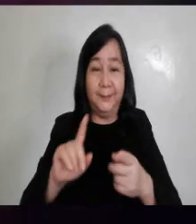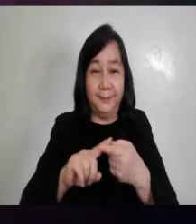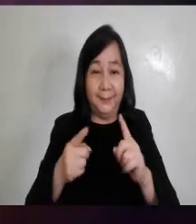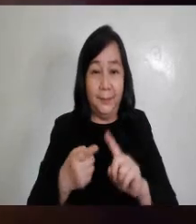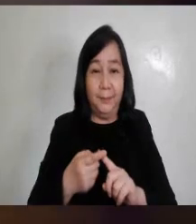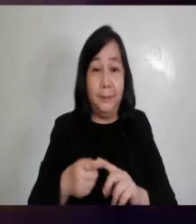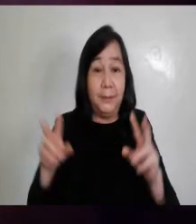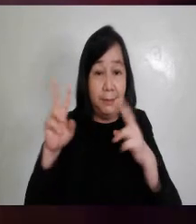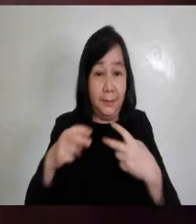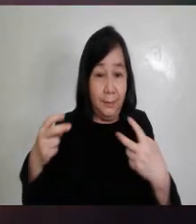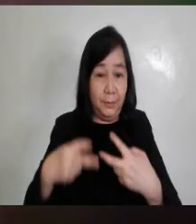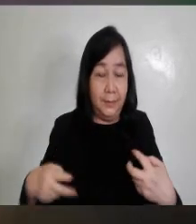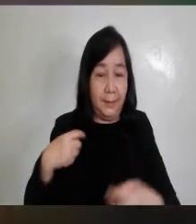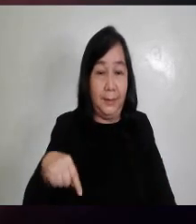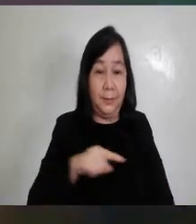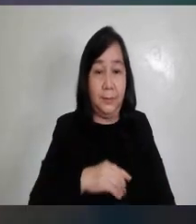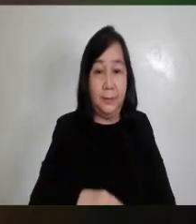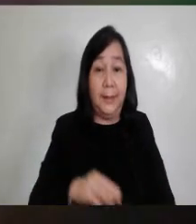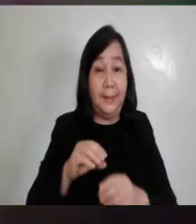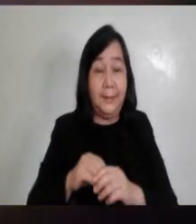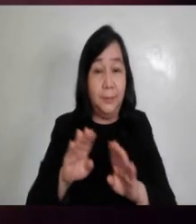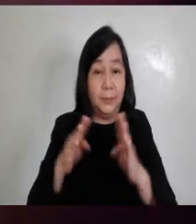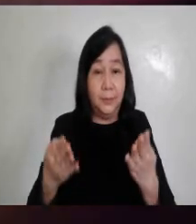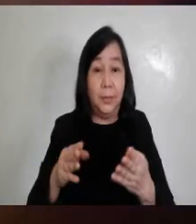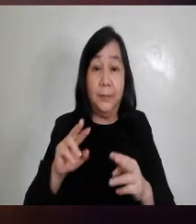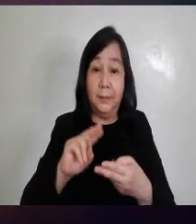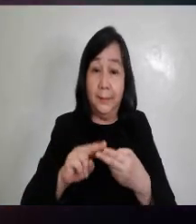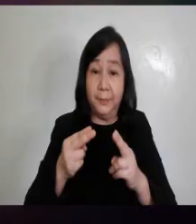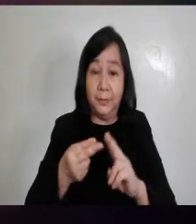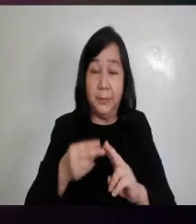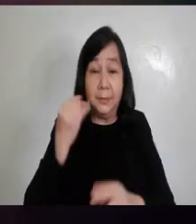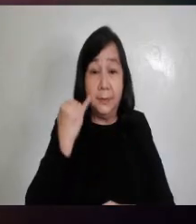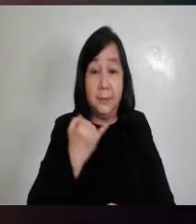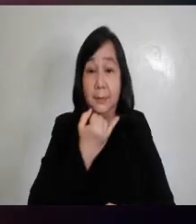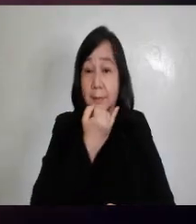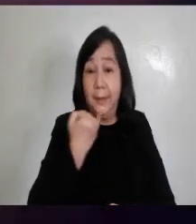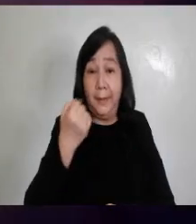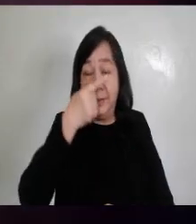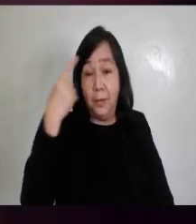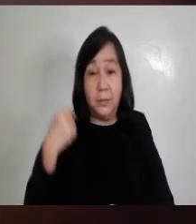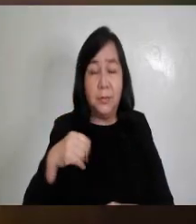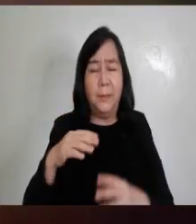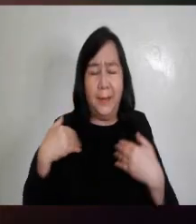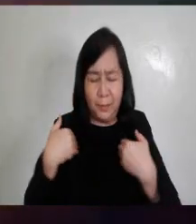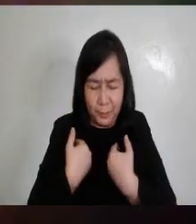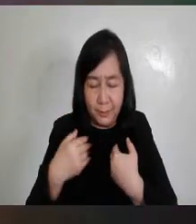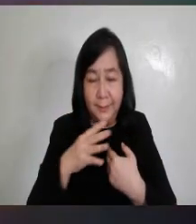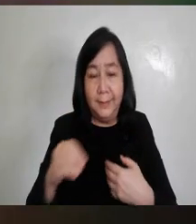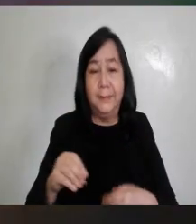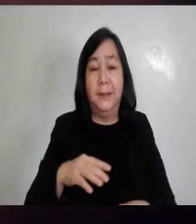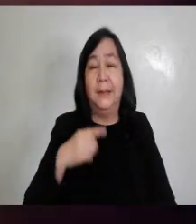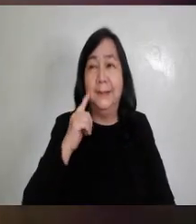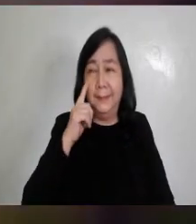Teka muna mga kapatid, magnilay muna tayo. Sa aklat ng mga bilang, ang mga Israelita dahil sa pagod at